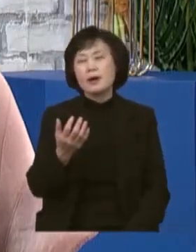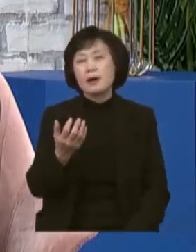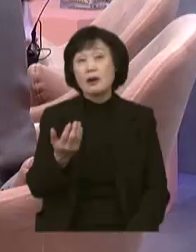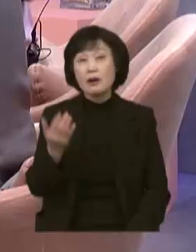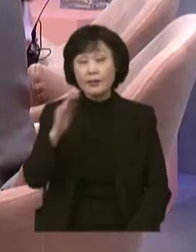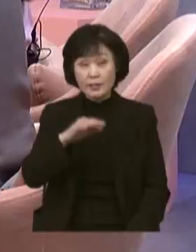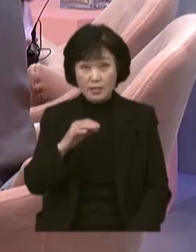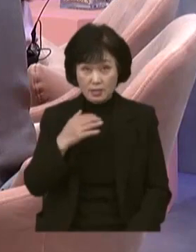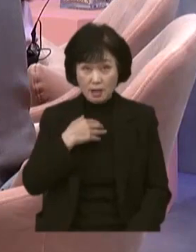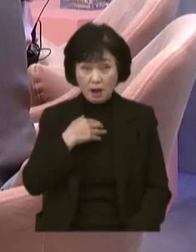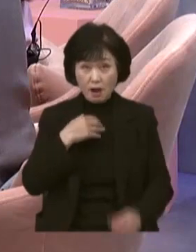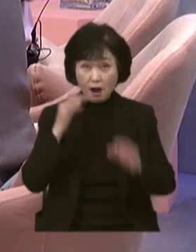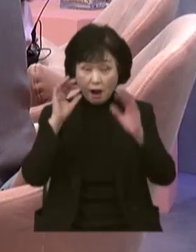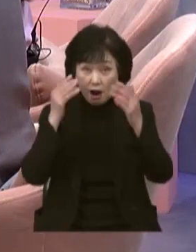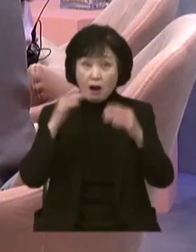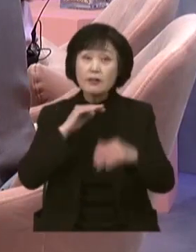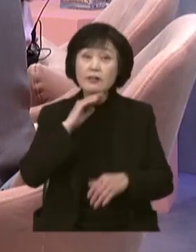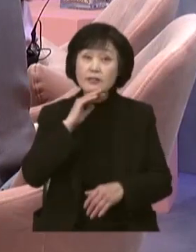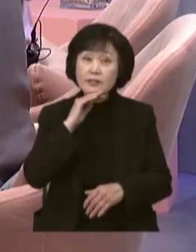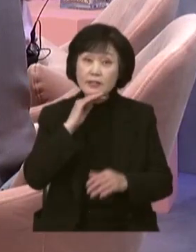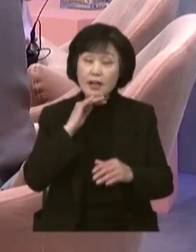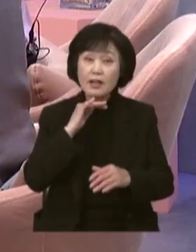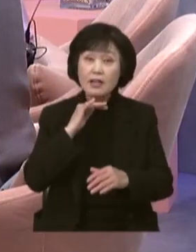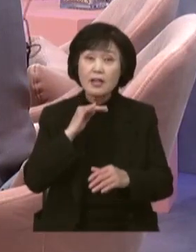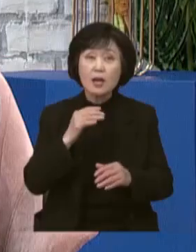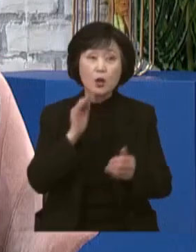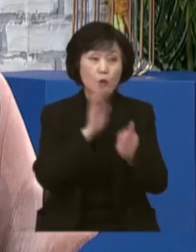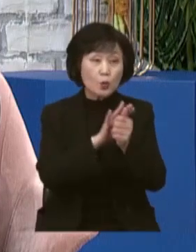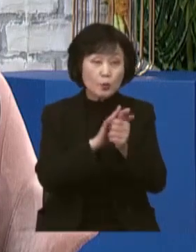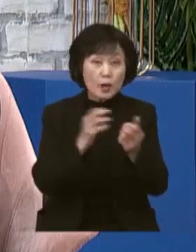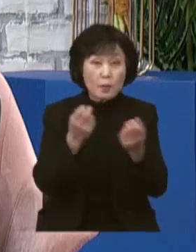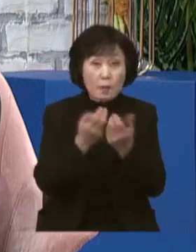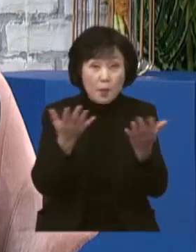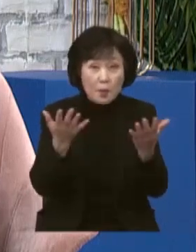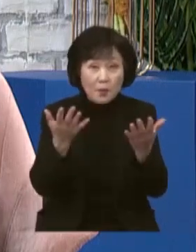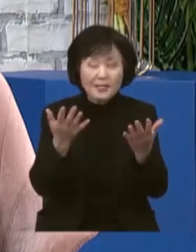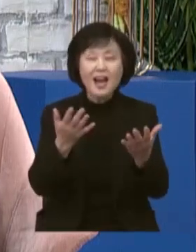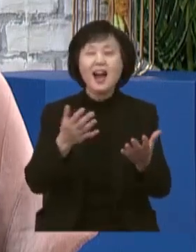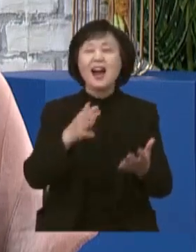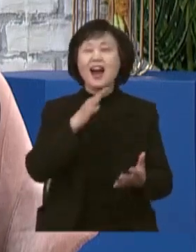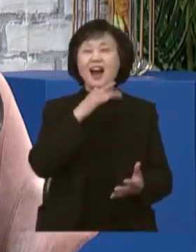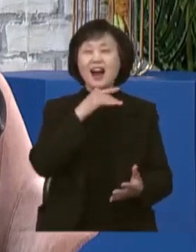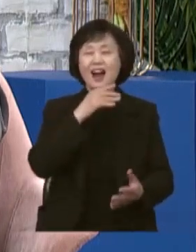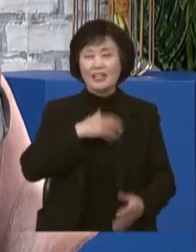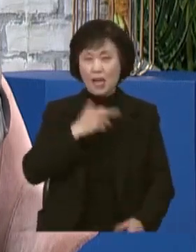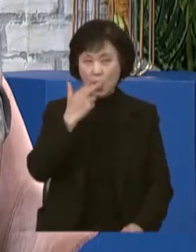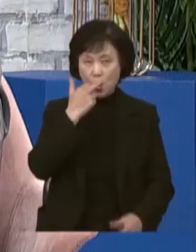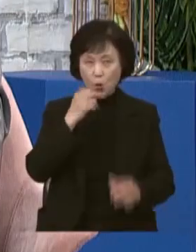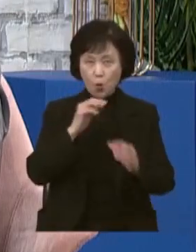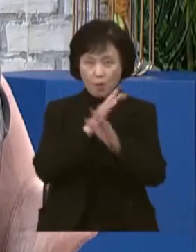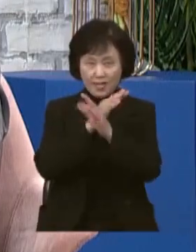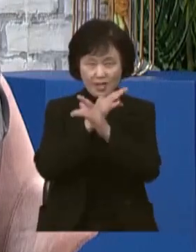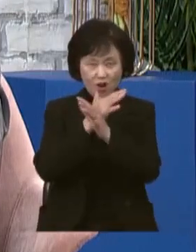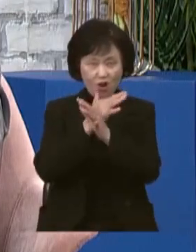살이에요? 떨어져서 19살. 20살인가, 저 혼자 19살. 말씀하지 마시고요. 다 들려요? 근데 들려요. 지금 대학교 너무...